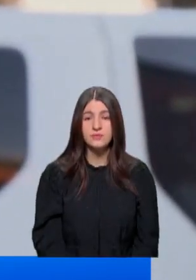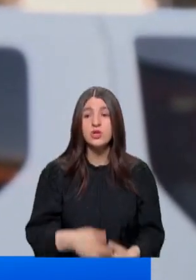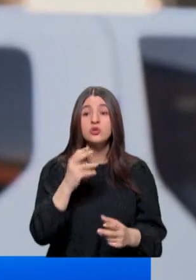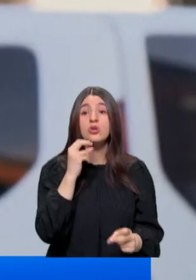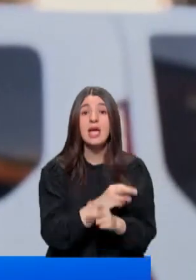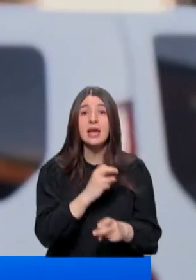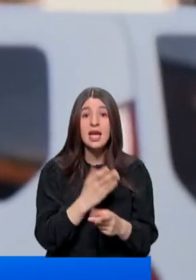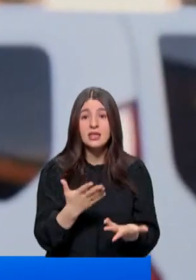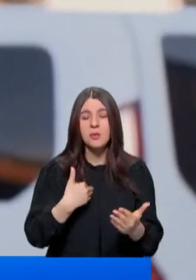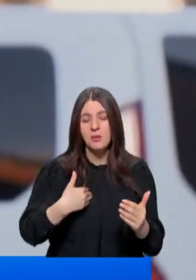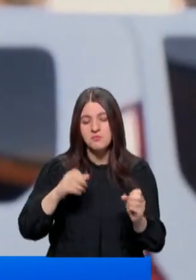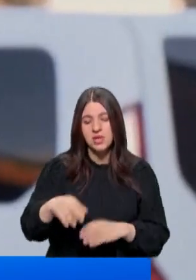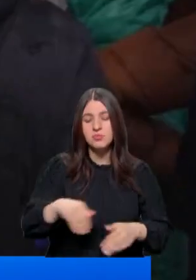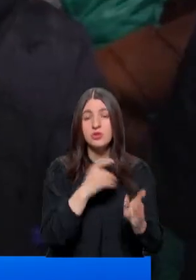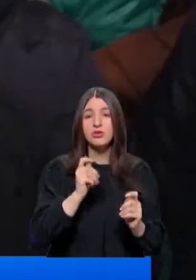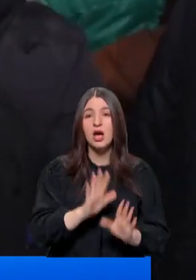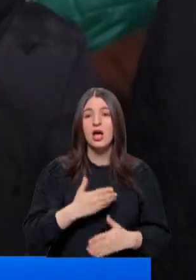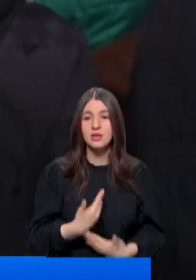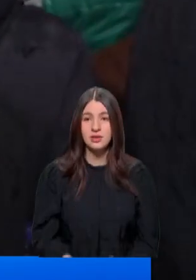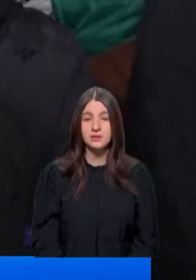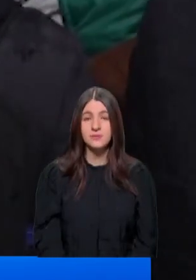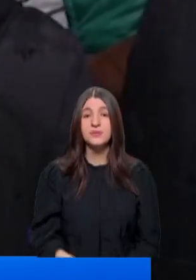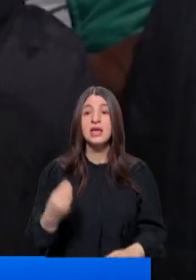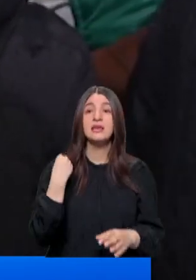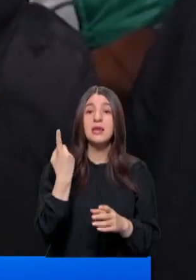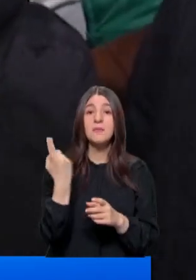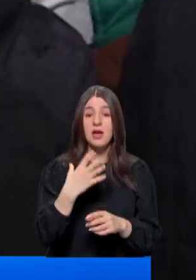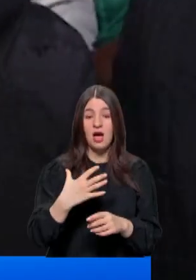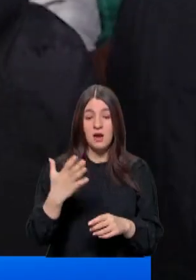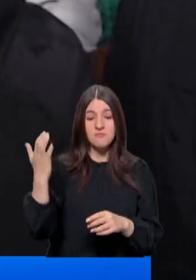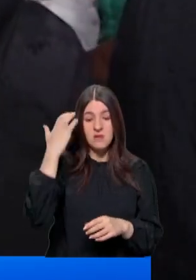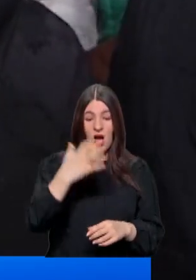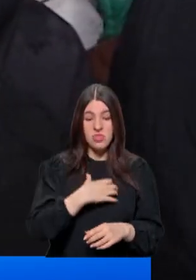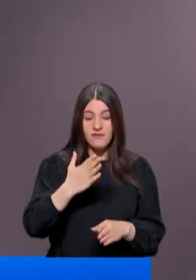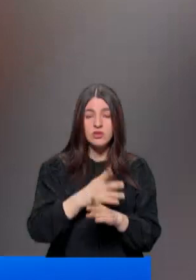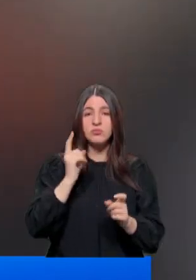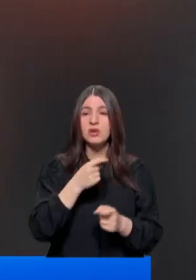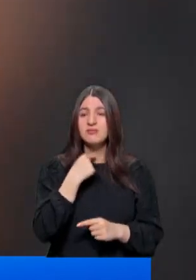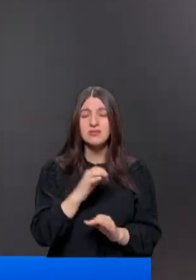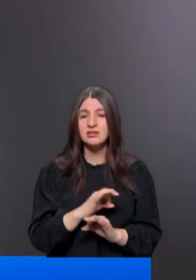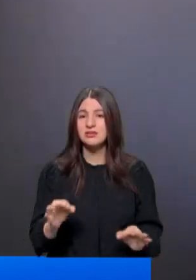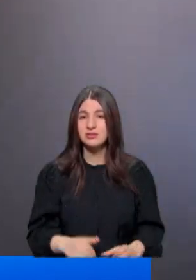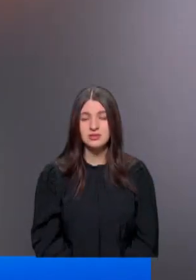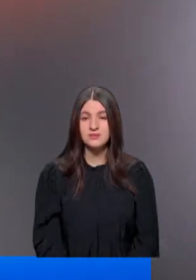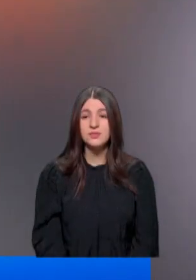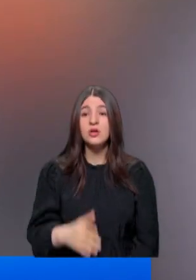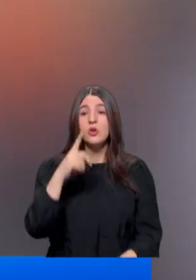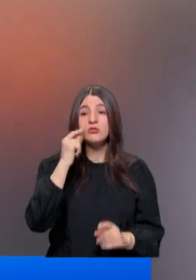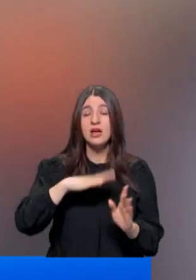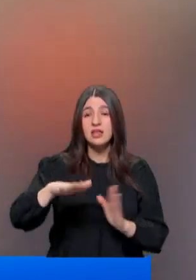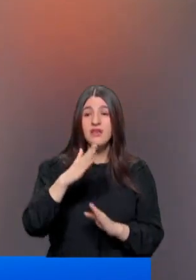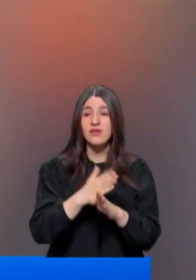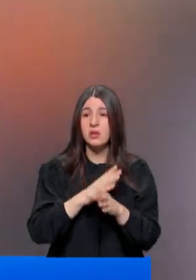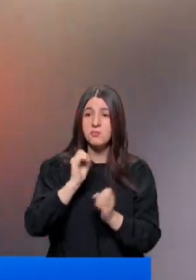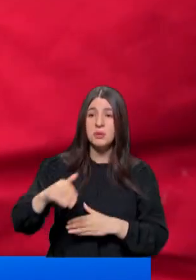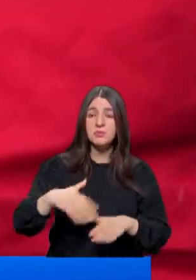Çok tehlikeliydi ama ayrılmak zorundaydık. Yeni bir ana vatan bulmak imkansız. Ukraynalılar